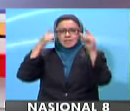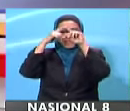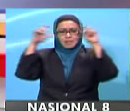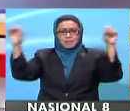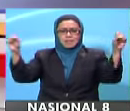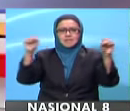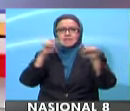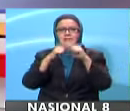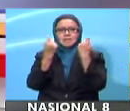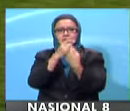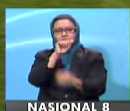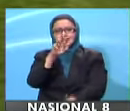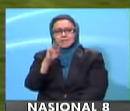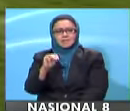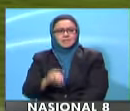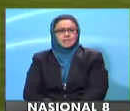Muhammad Noor.